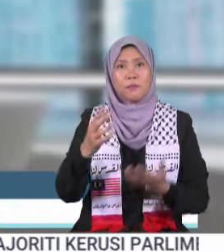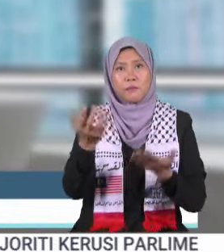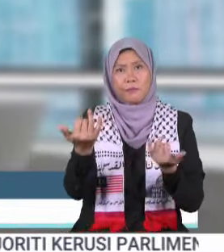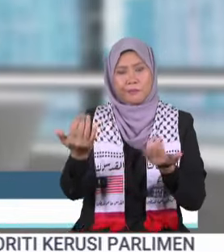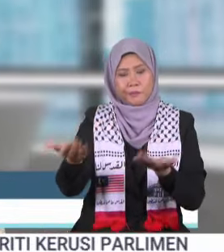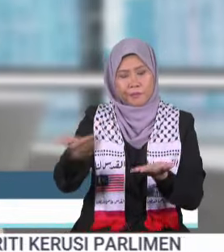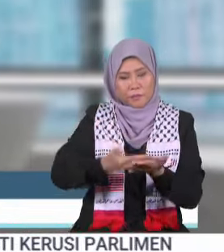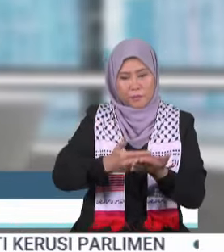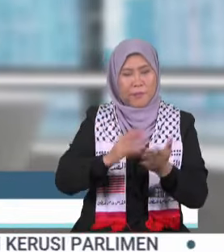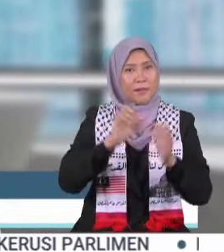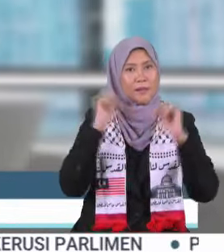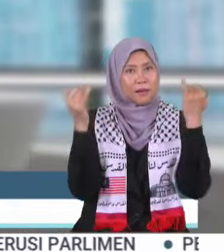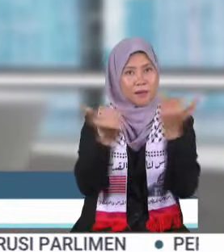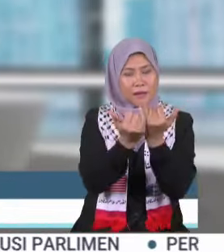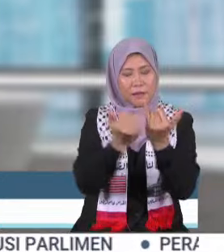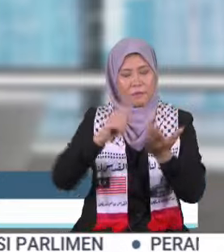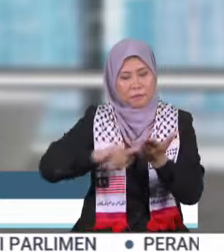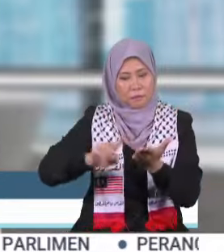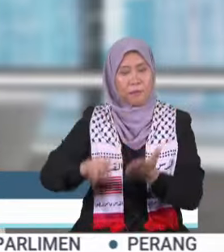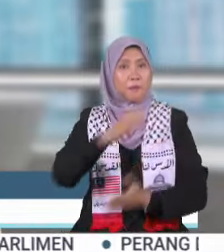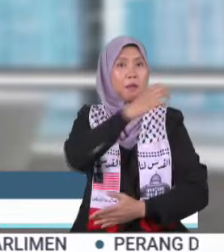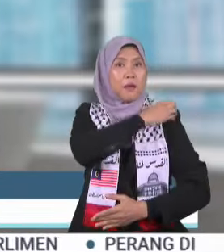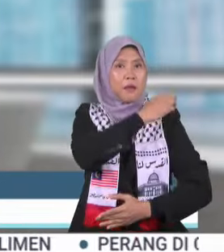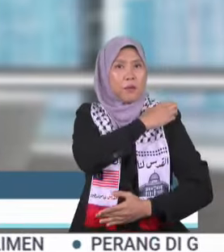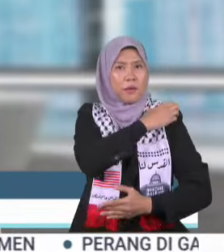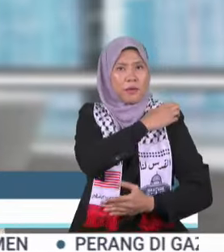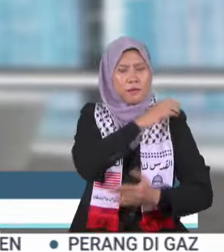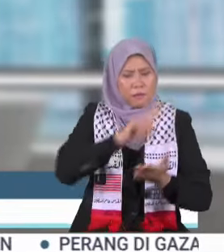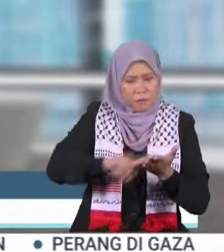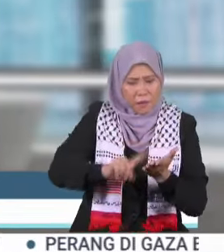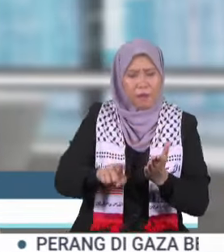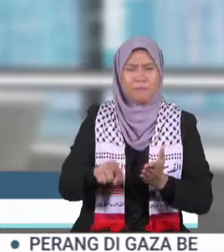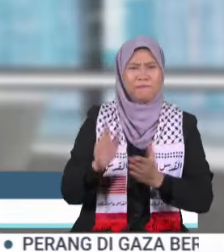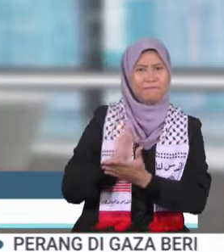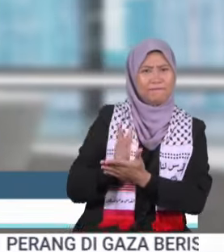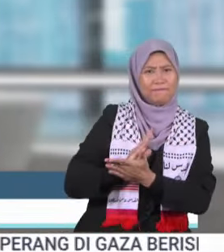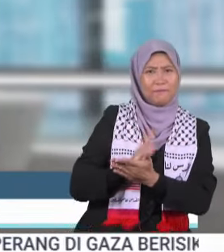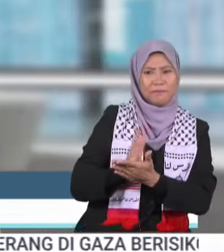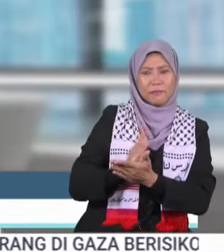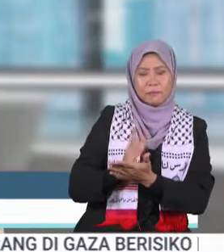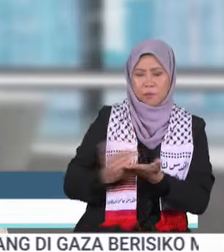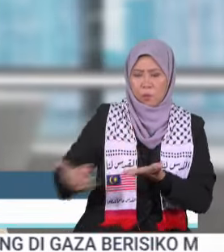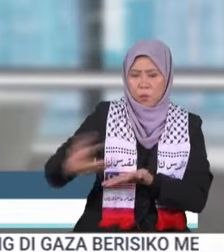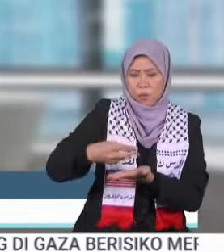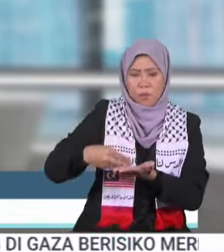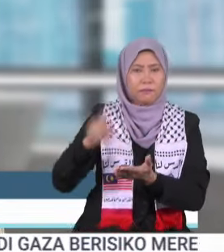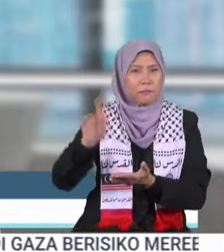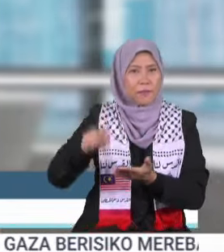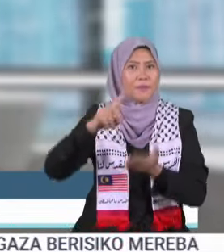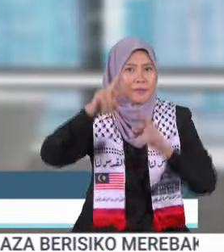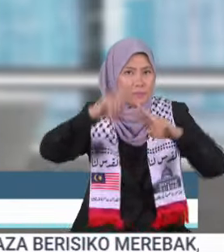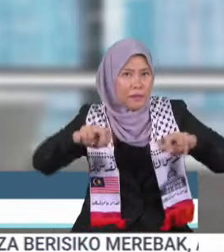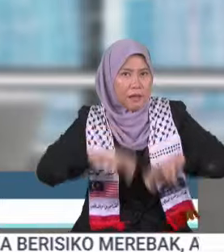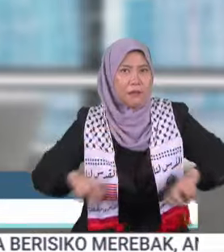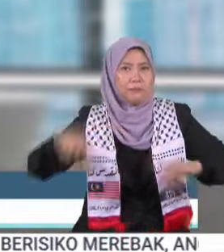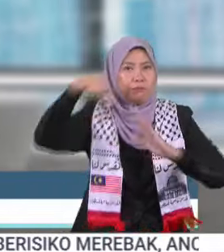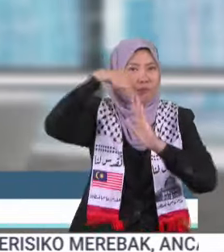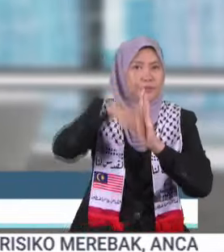syarikat-syarikat terbabit pegawai penyiasan mengesan wujudnya keraguan yang memerlukan penelitian